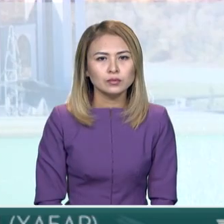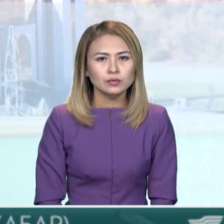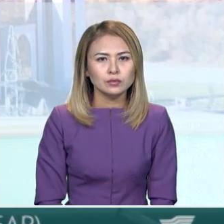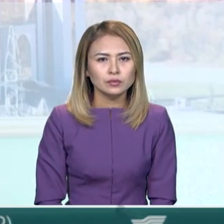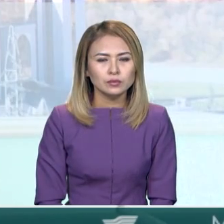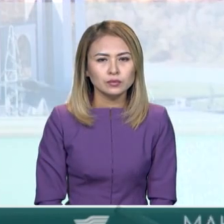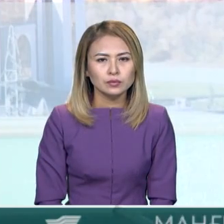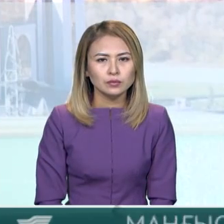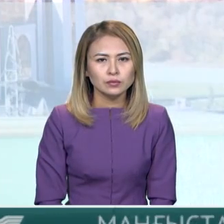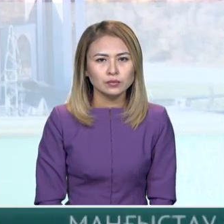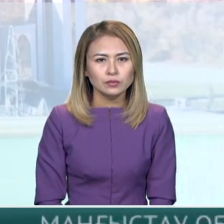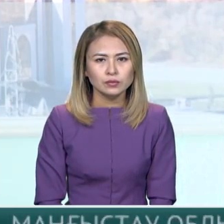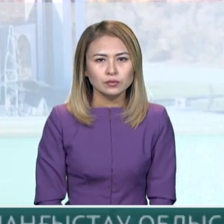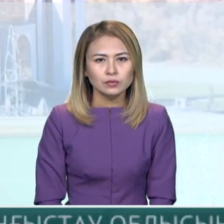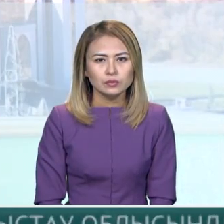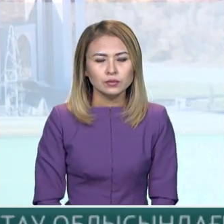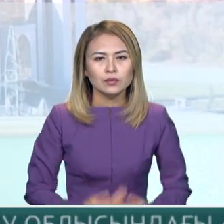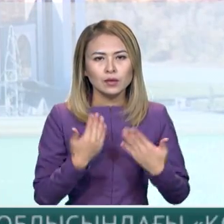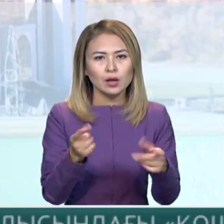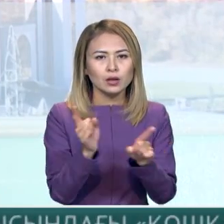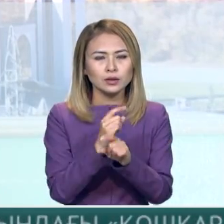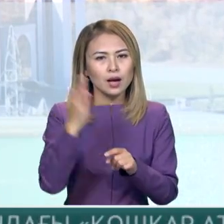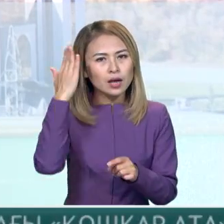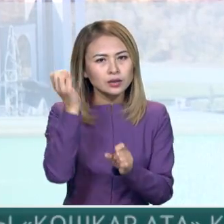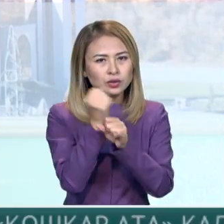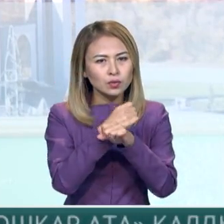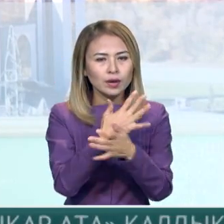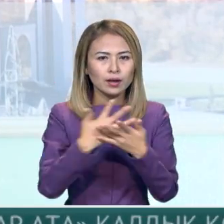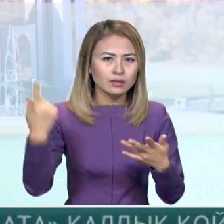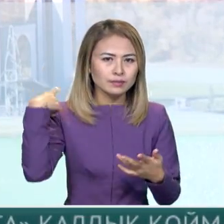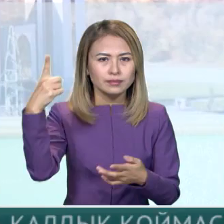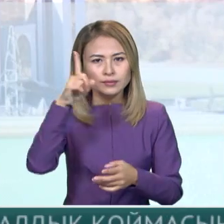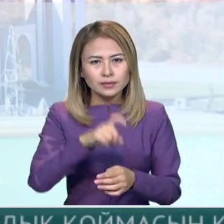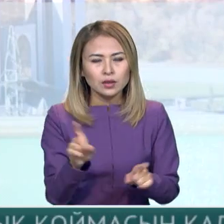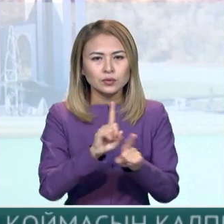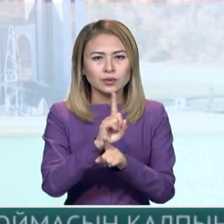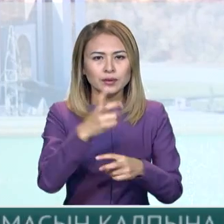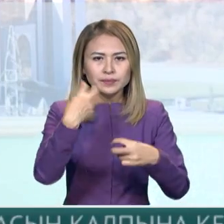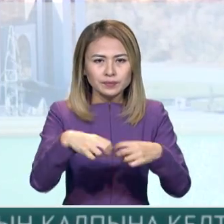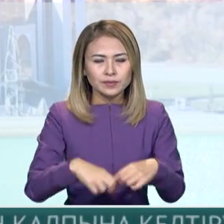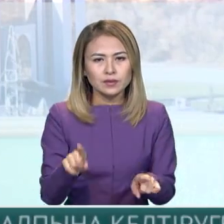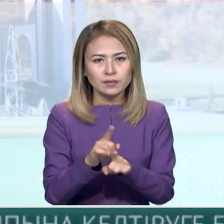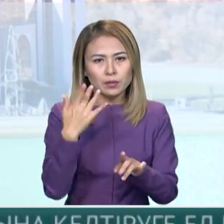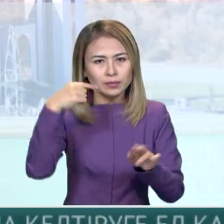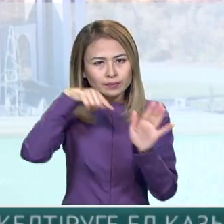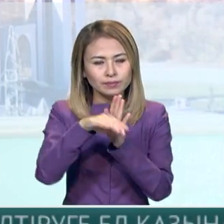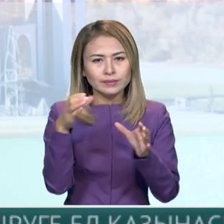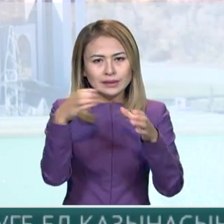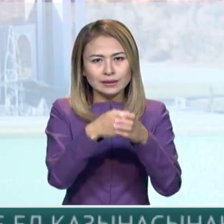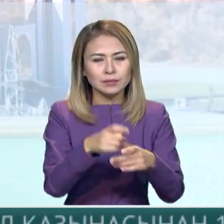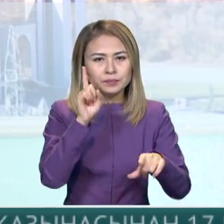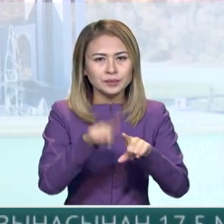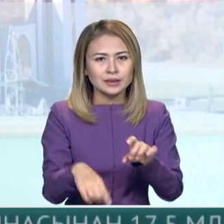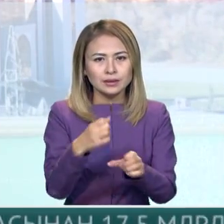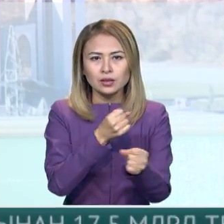Имплантатов, то, что вживляется в тело человека. Омыртқа, бас сүйек және басқа да сүйектер сынғанда салынатын имплантанттар адам ағзасына тез бітісіп